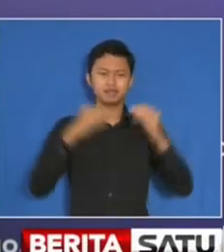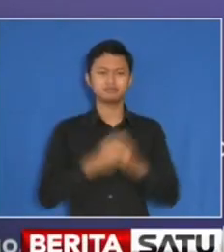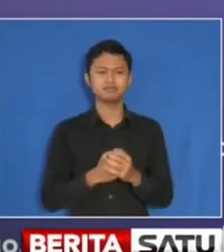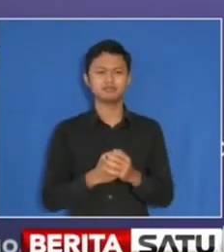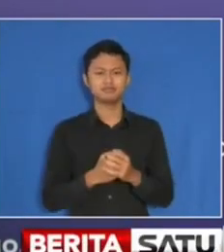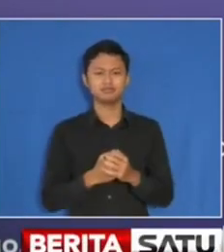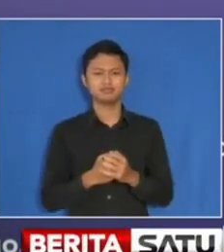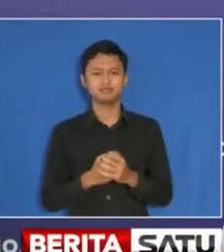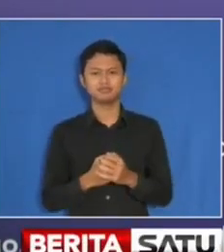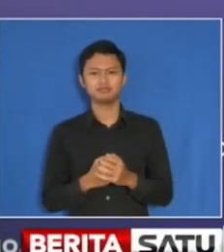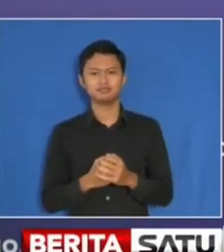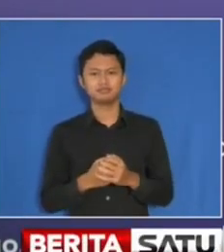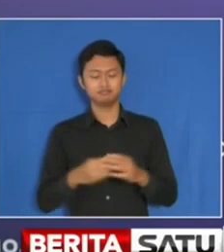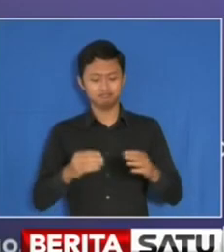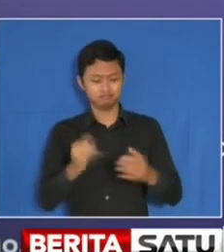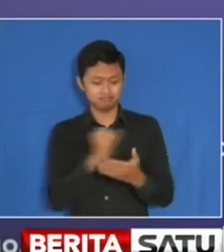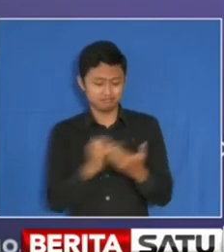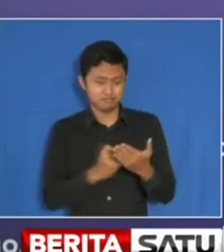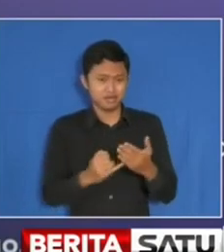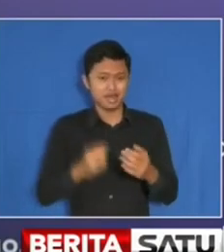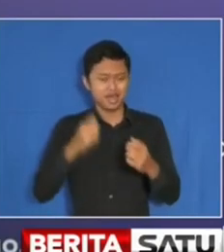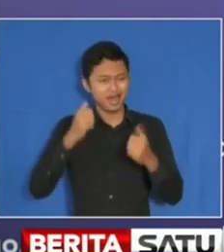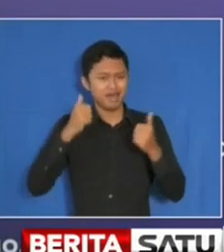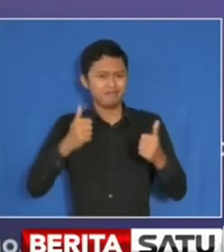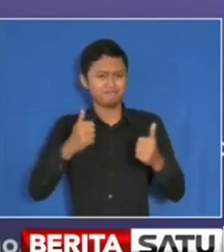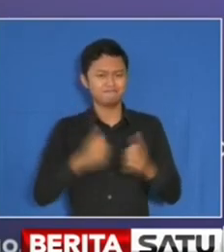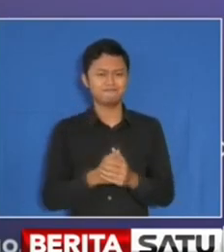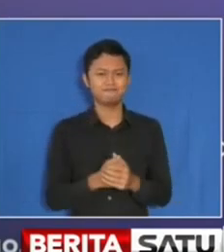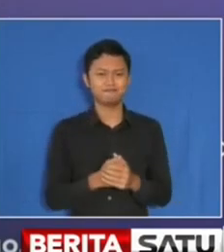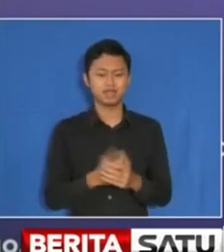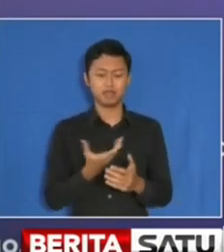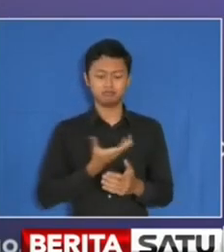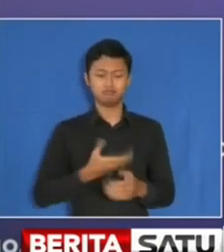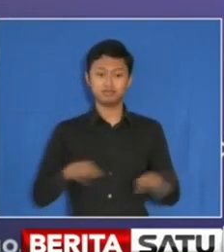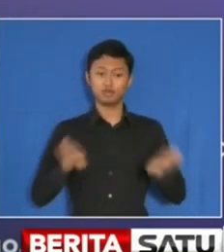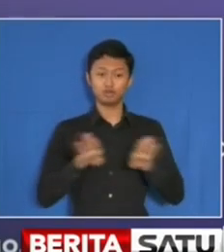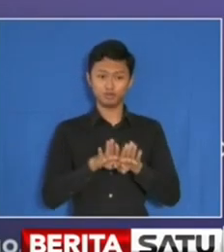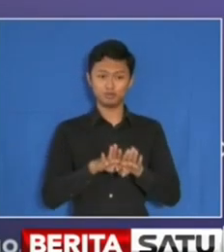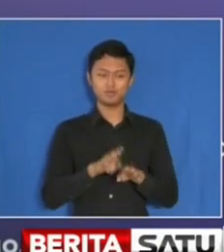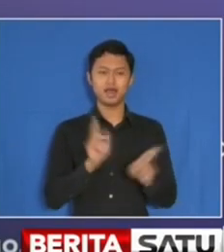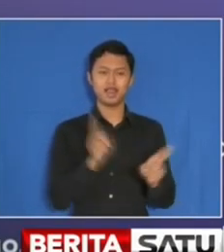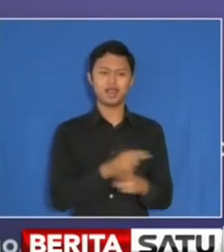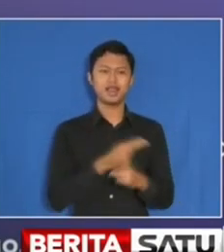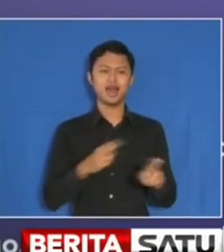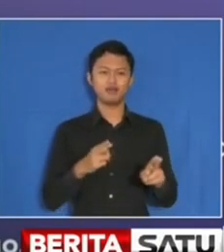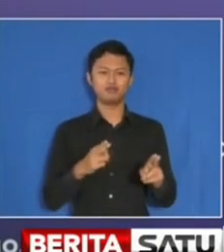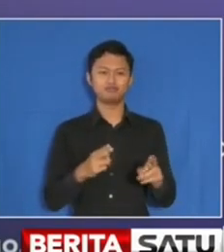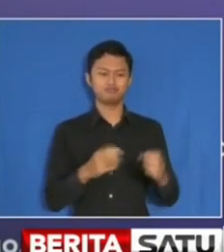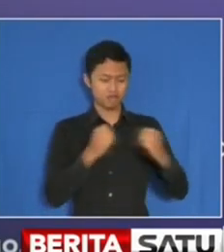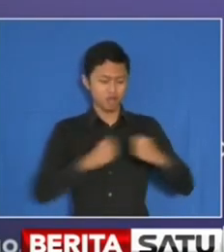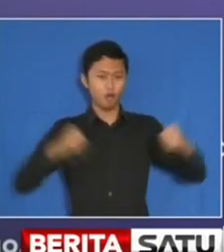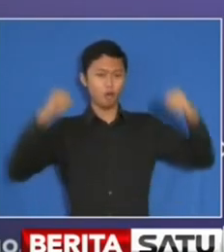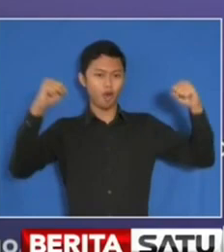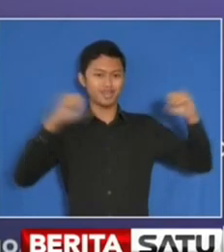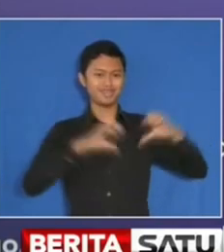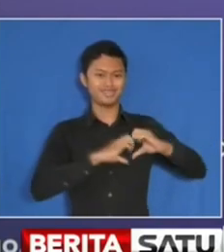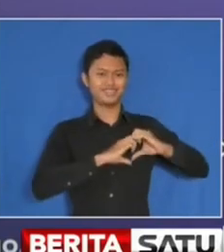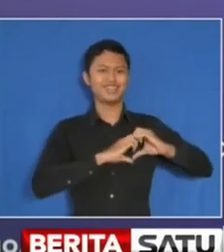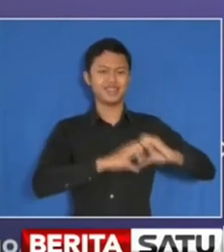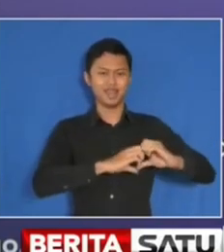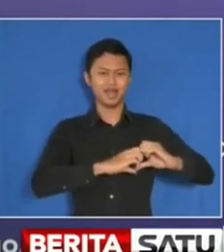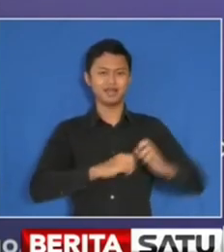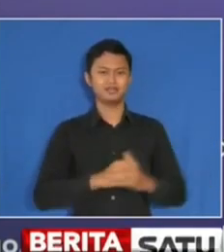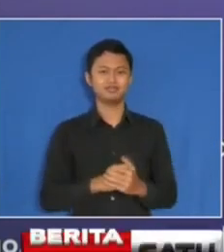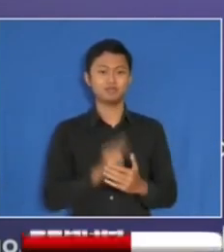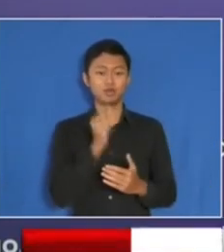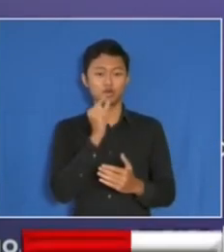berkarya. Terima kasih, dan sekali lagi saya akan tutup kembali dengan lagu Kekuatan Cinta yang kita